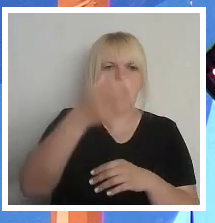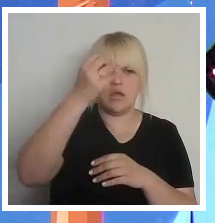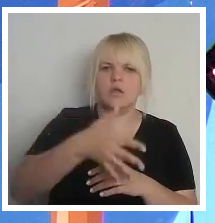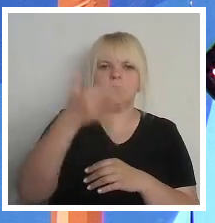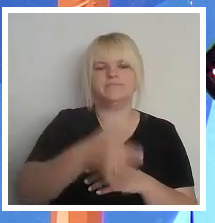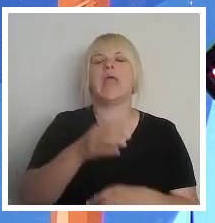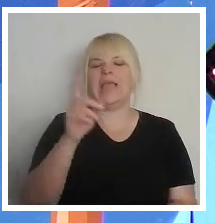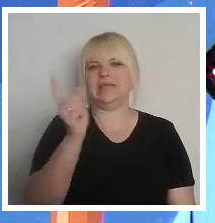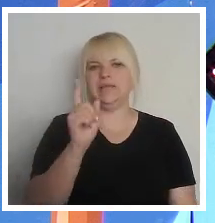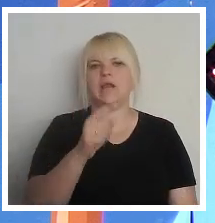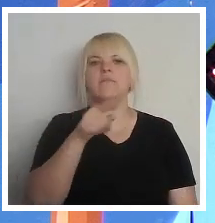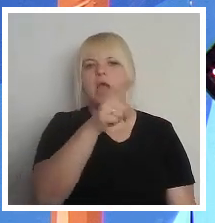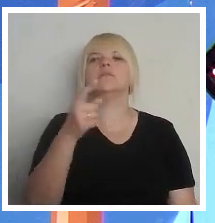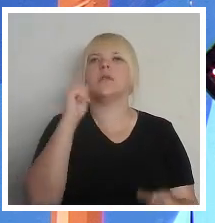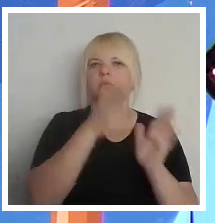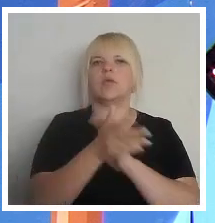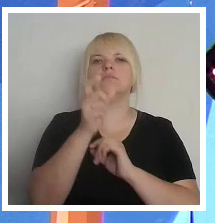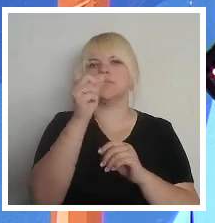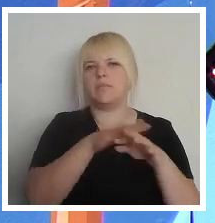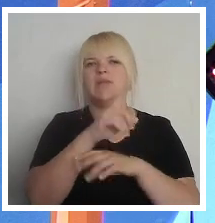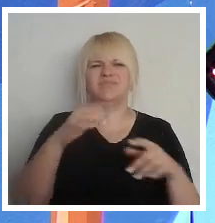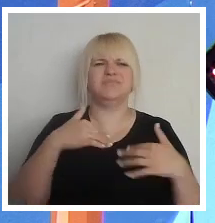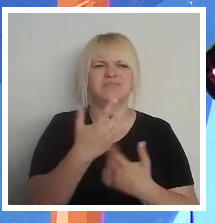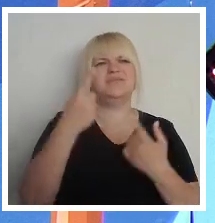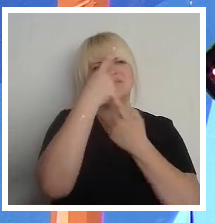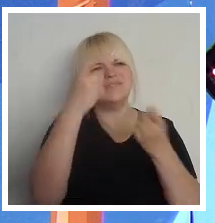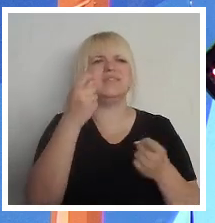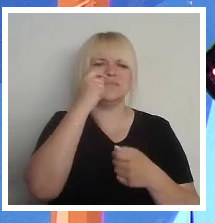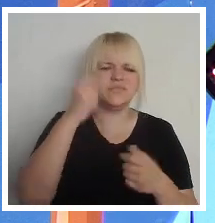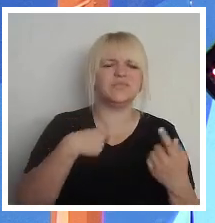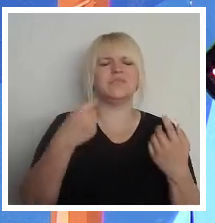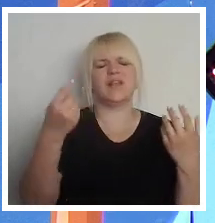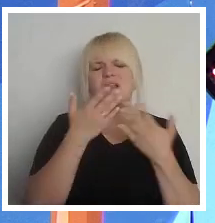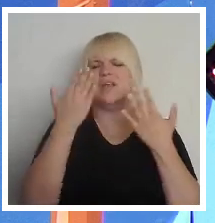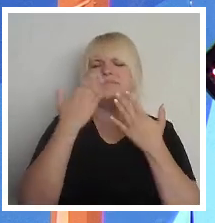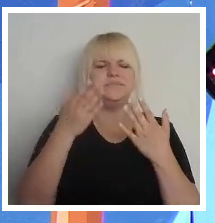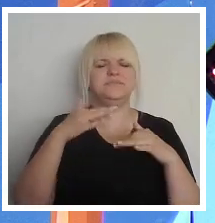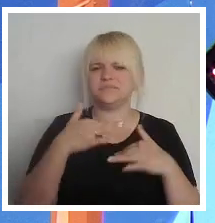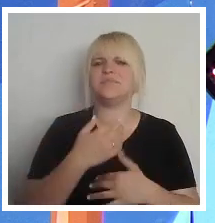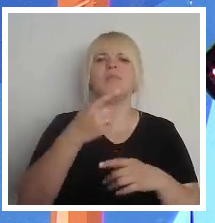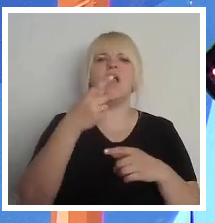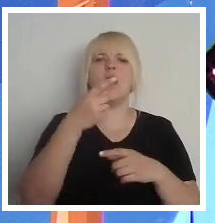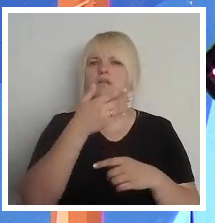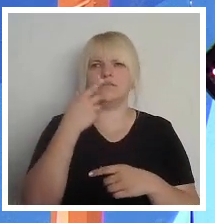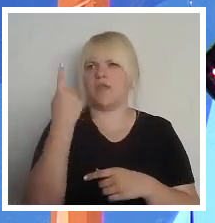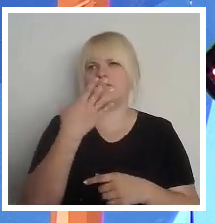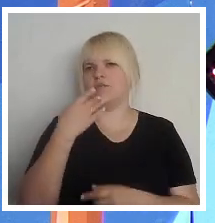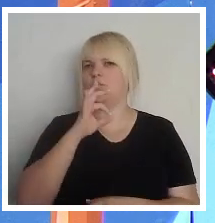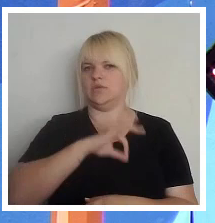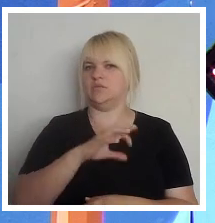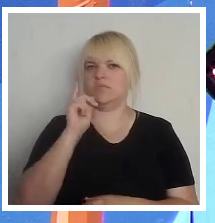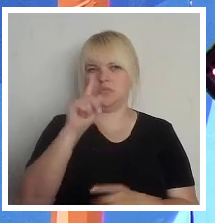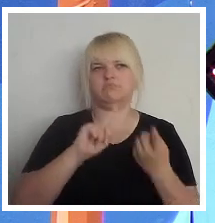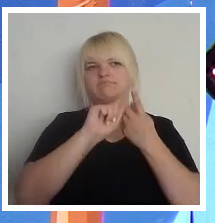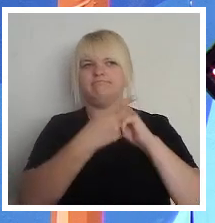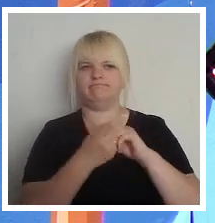ar sabiedrības nogurumu un kopēju auditorijas kritumu, un tas, protams, nevienam nav izdevīgi. Un otra lieta bija par šiem dažādajiem